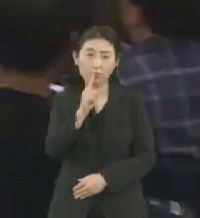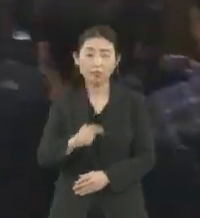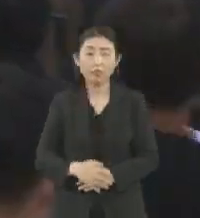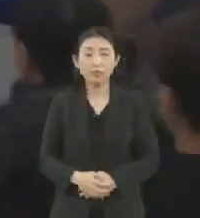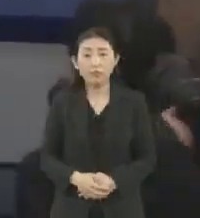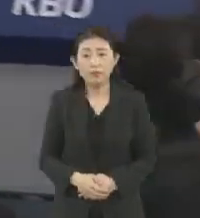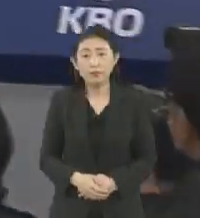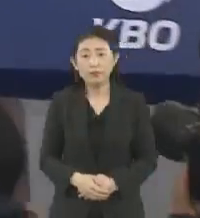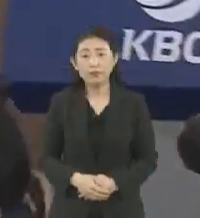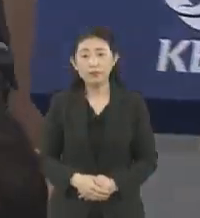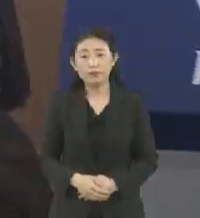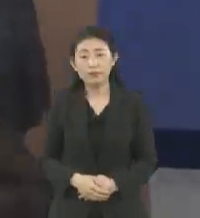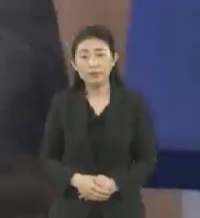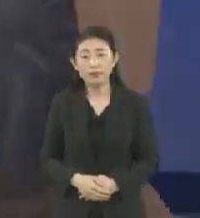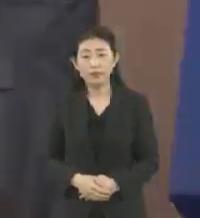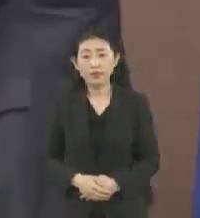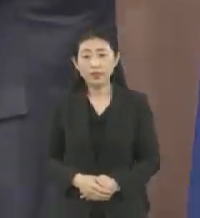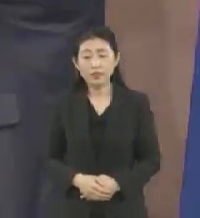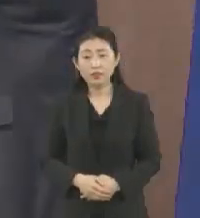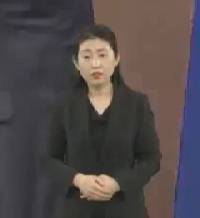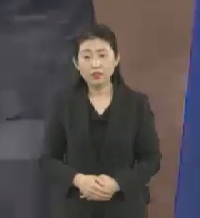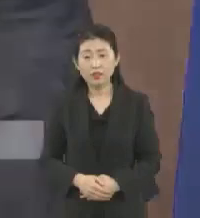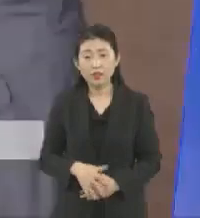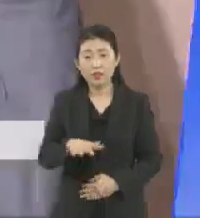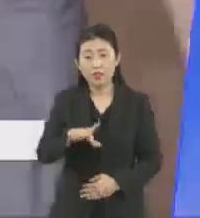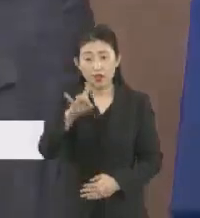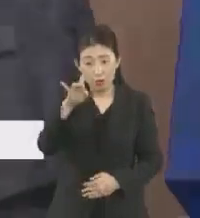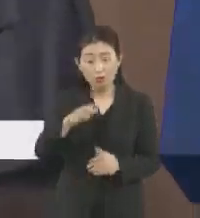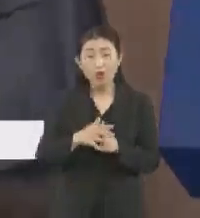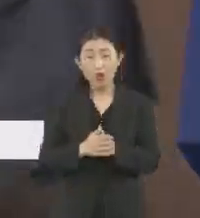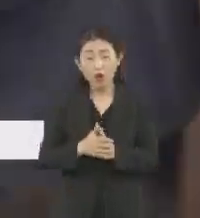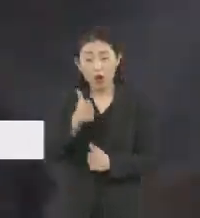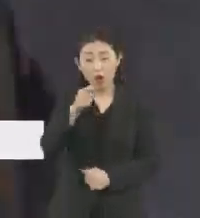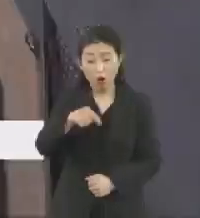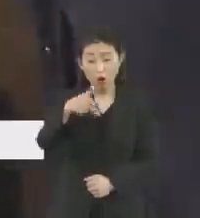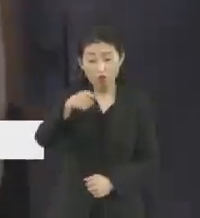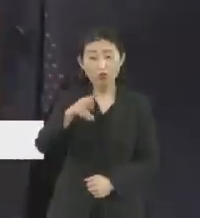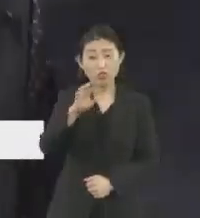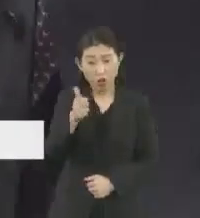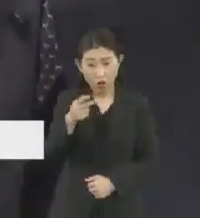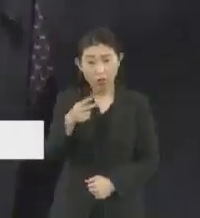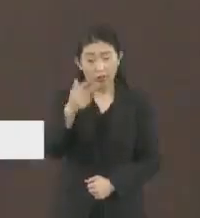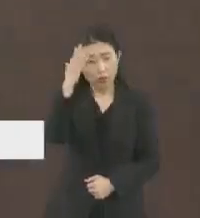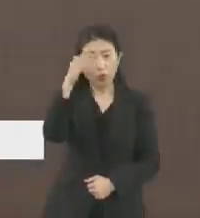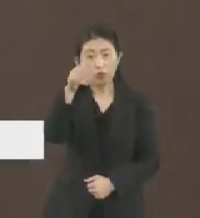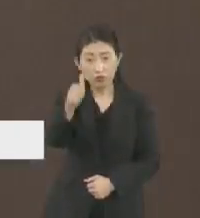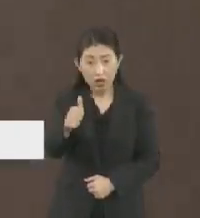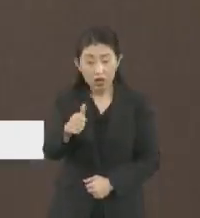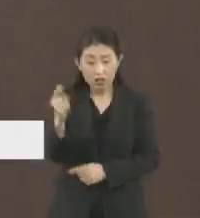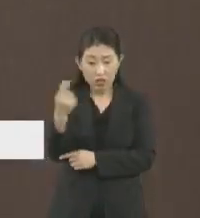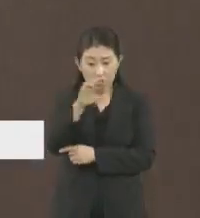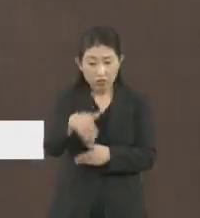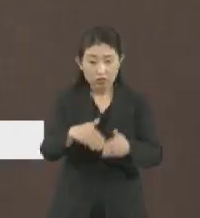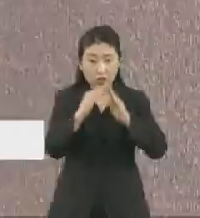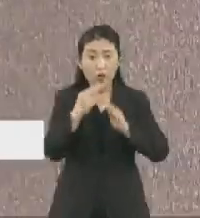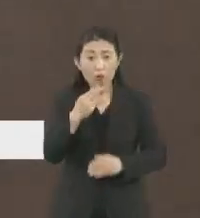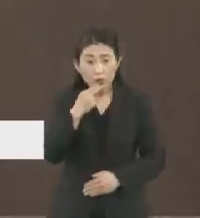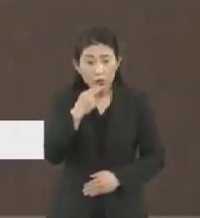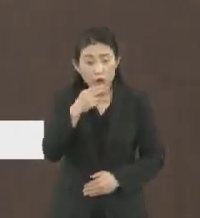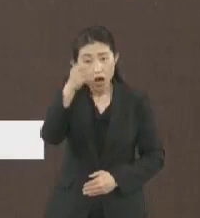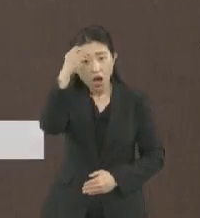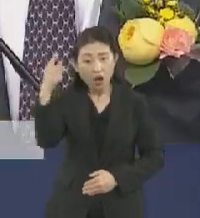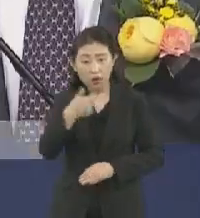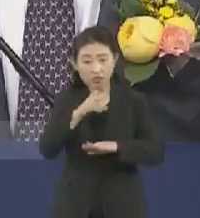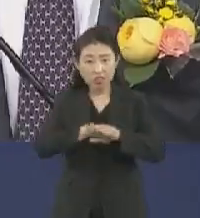때문입니다. 이런 가운데 선수 출신으로 첫 KBO 시장이 된 허구현 총재는 야구 인프라가 개선되지 않으면 한화가